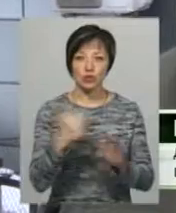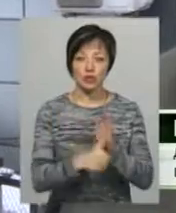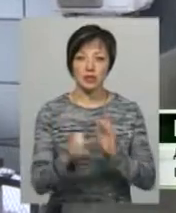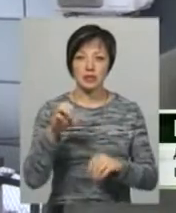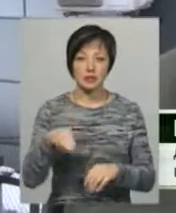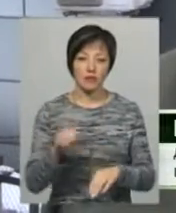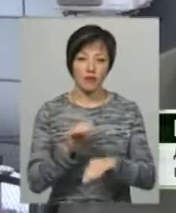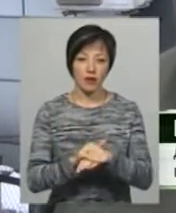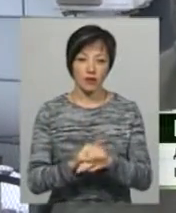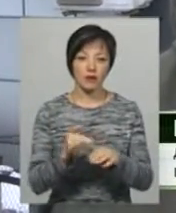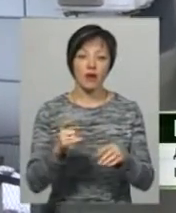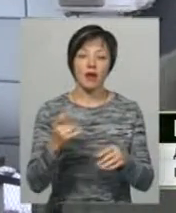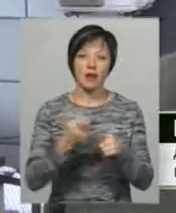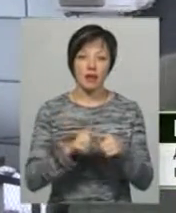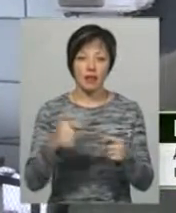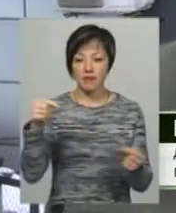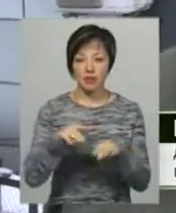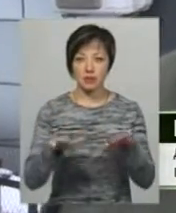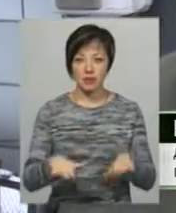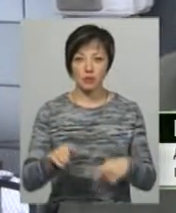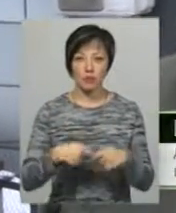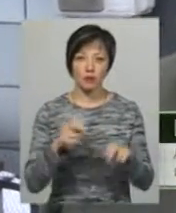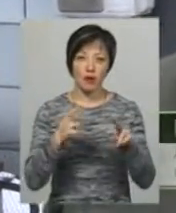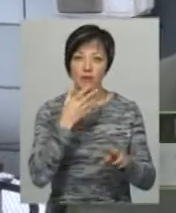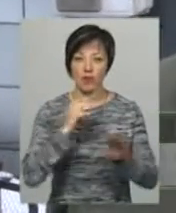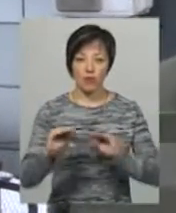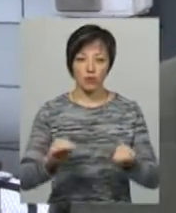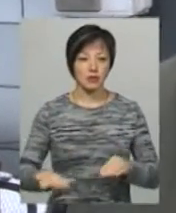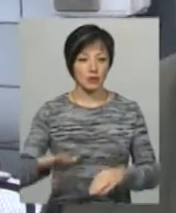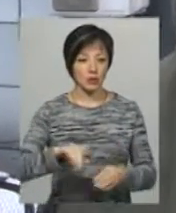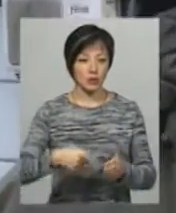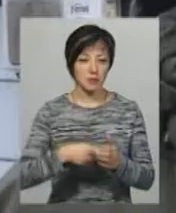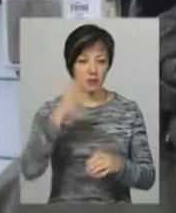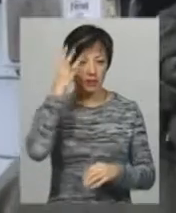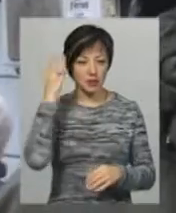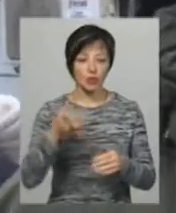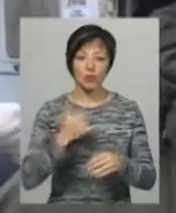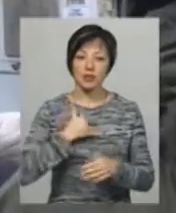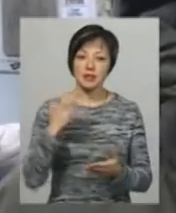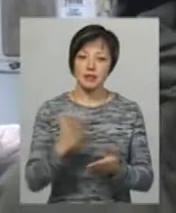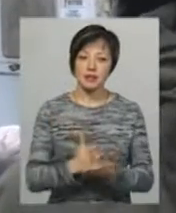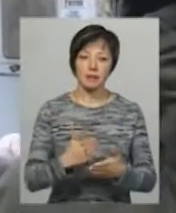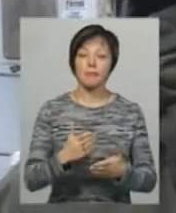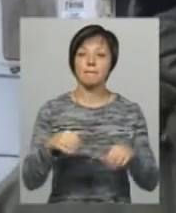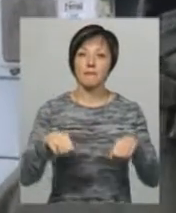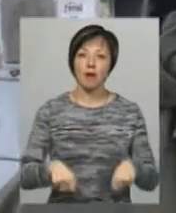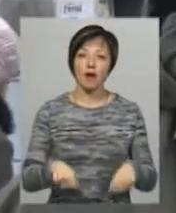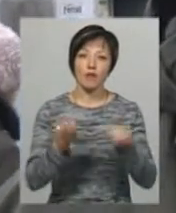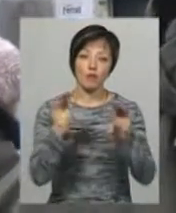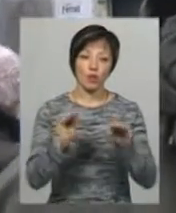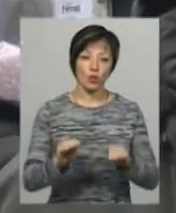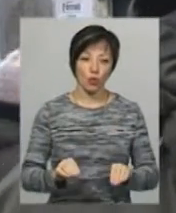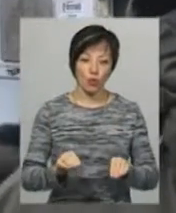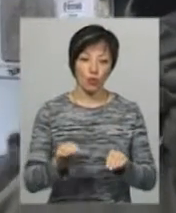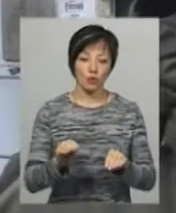КУПАП, торгівля з рук в невстановлених місцях, а також порушення правил благоустрою території міста Хмельницького. Ми маємо право складати